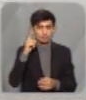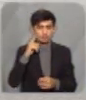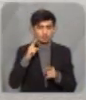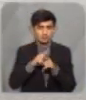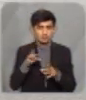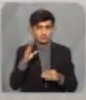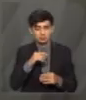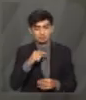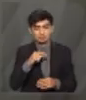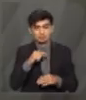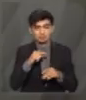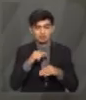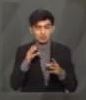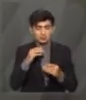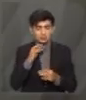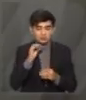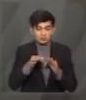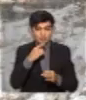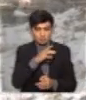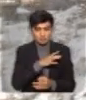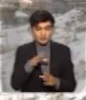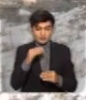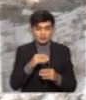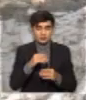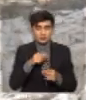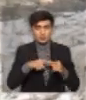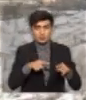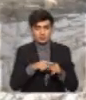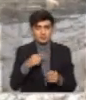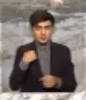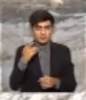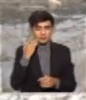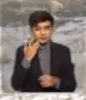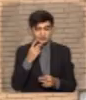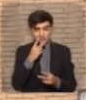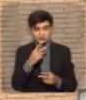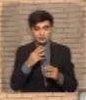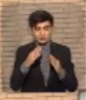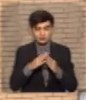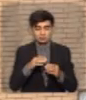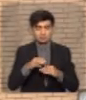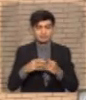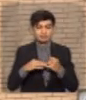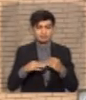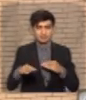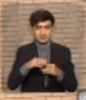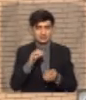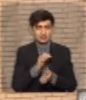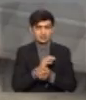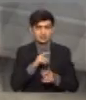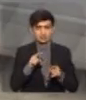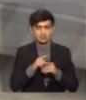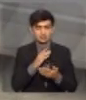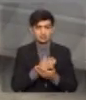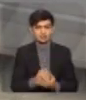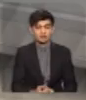среди строительных компаний. Все остальное – частности. Всегда болото. Мой дом стоит, наше болото стоит. Людмила Батюшкина, Ирина Нинашева,